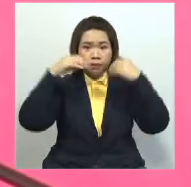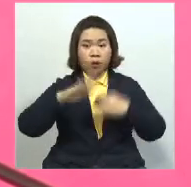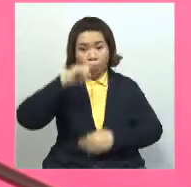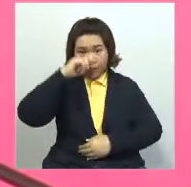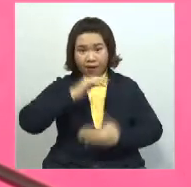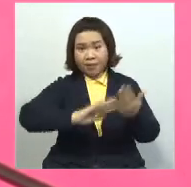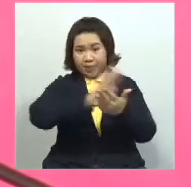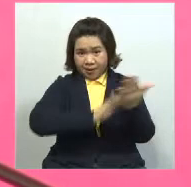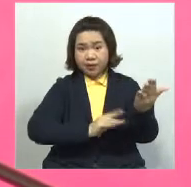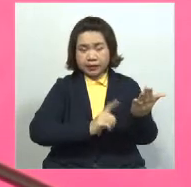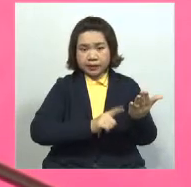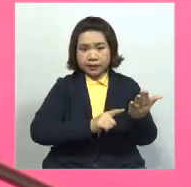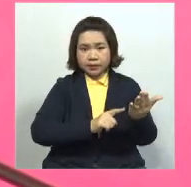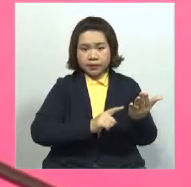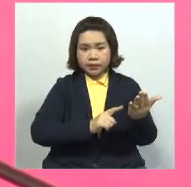นะครับเมืองที่เร